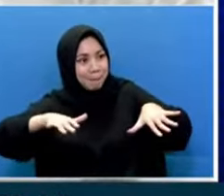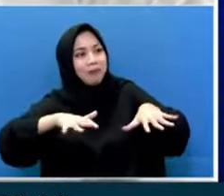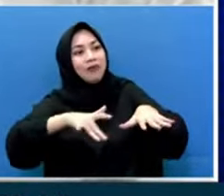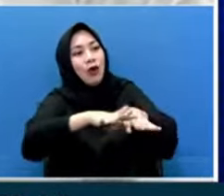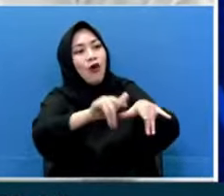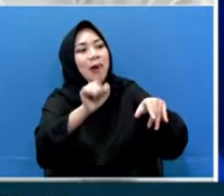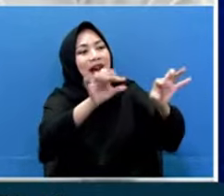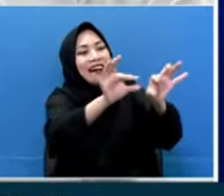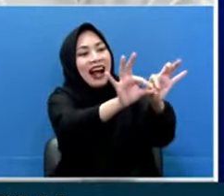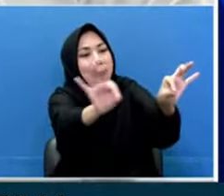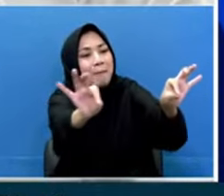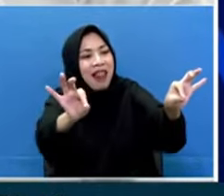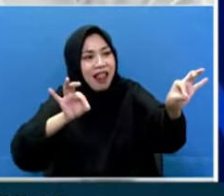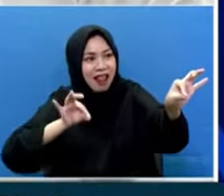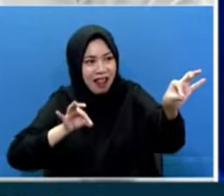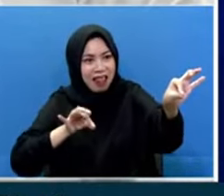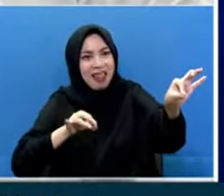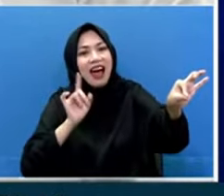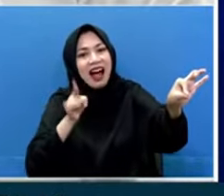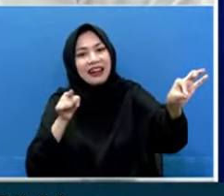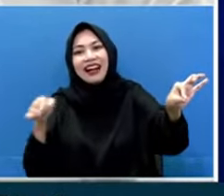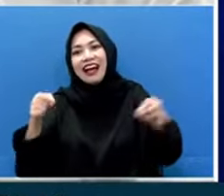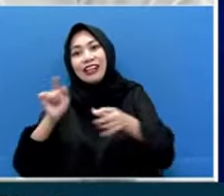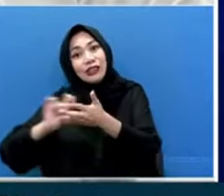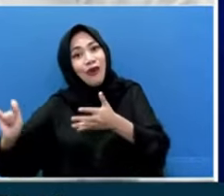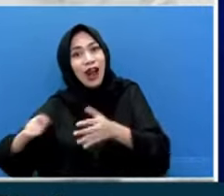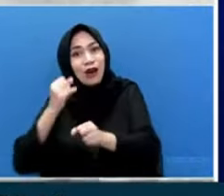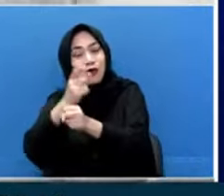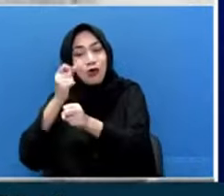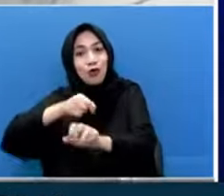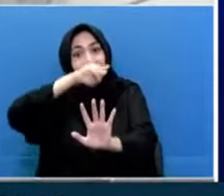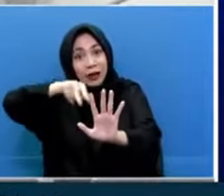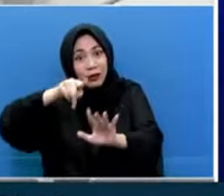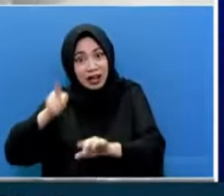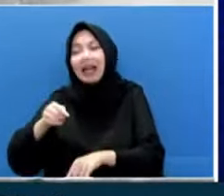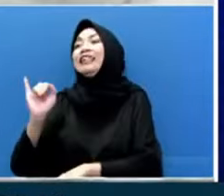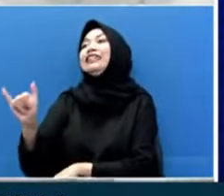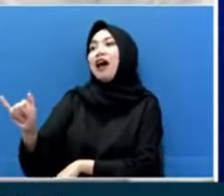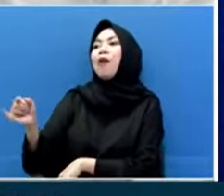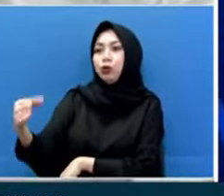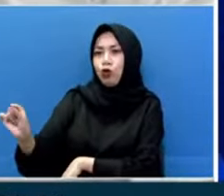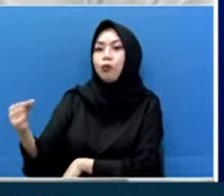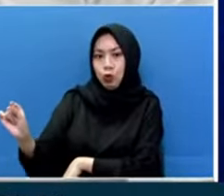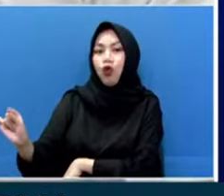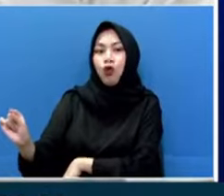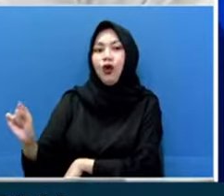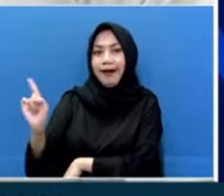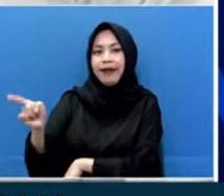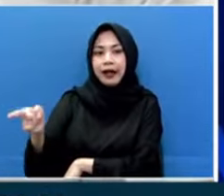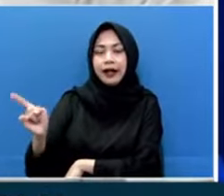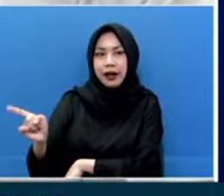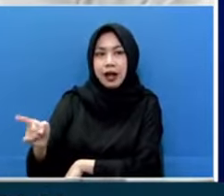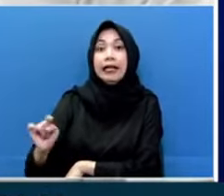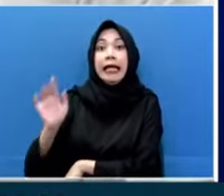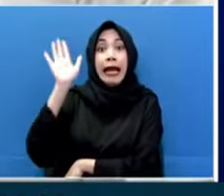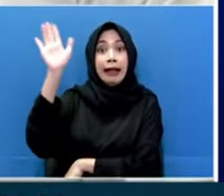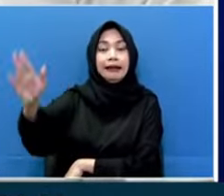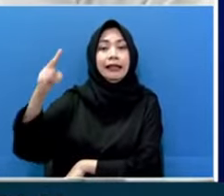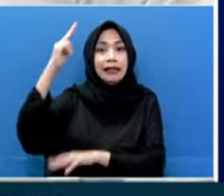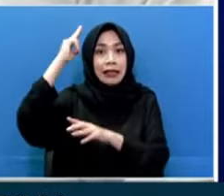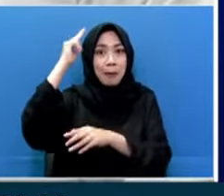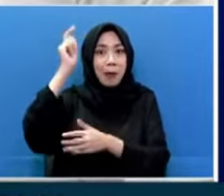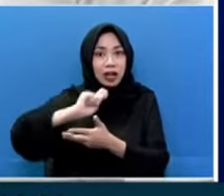terkait Apakah Ada dugaan kelalaian dari pihak sekolah Pak Benar kita akan lakukan pemeriksaan baik ee pihak kepala sekolah